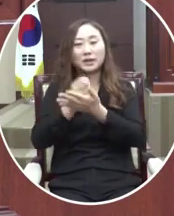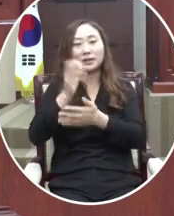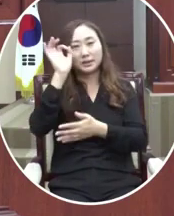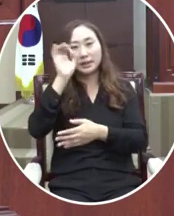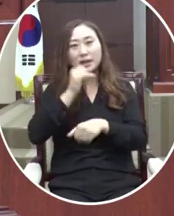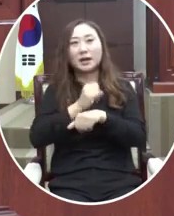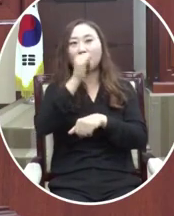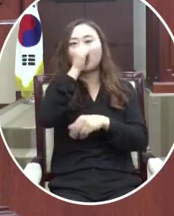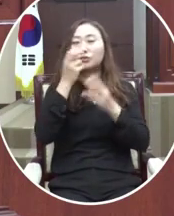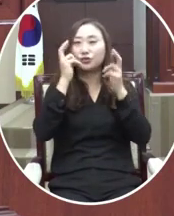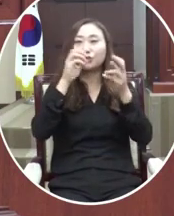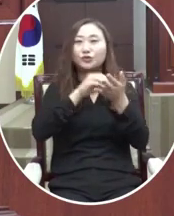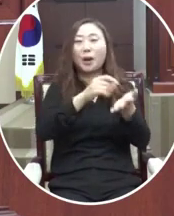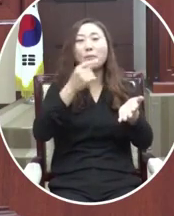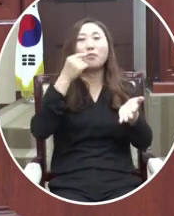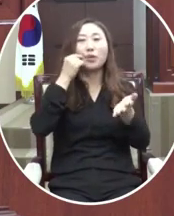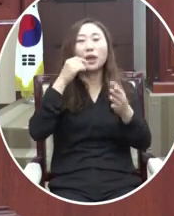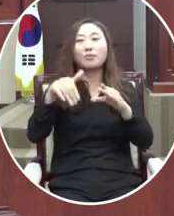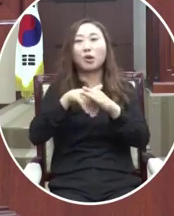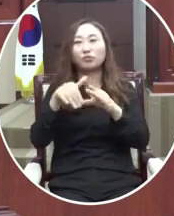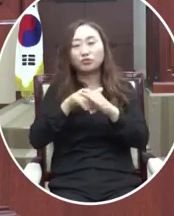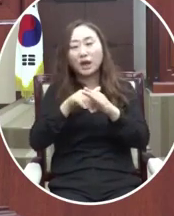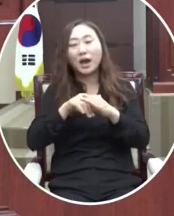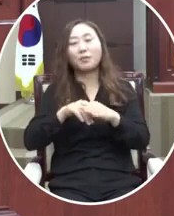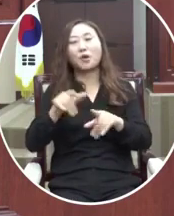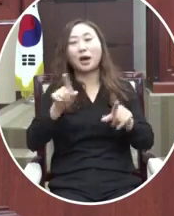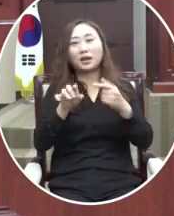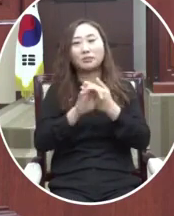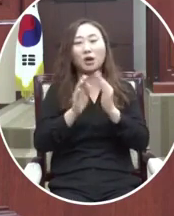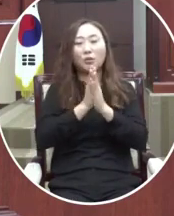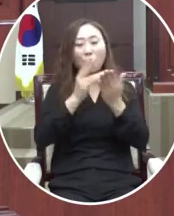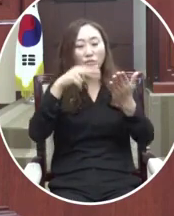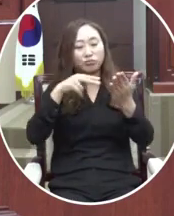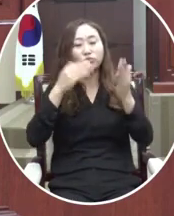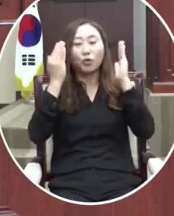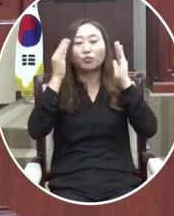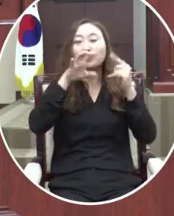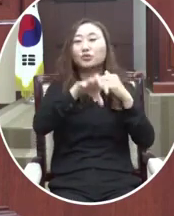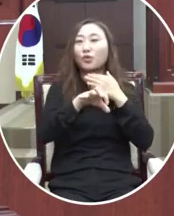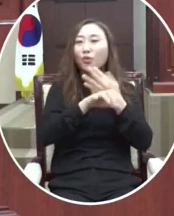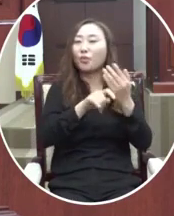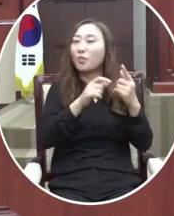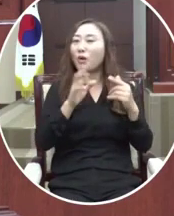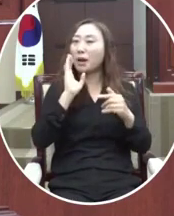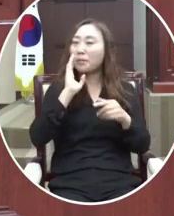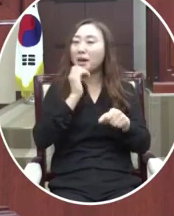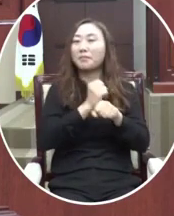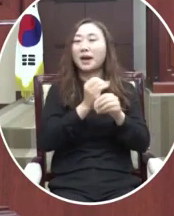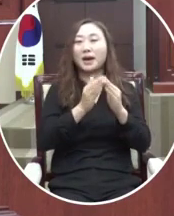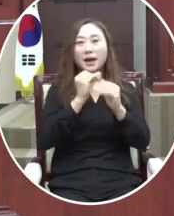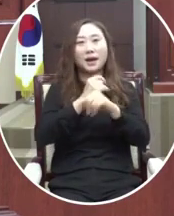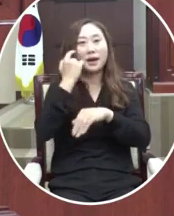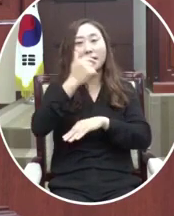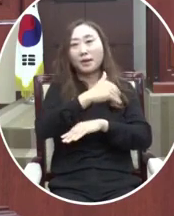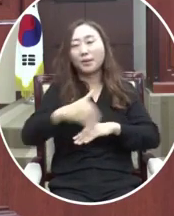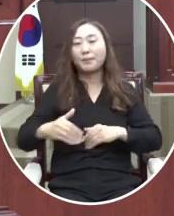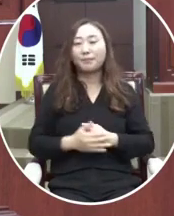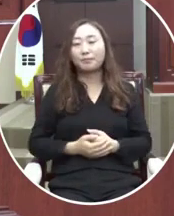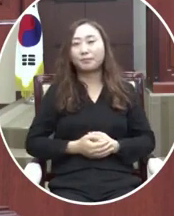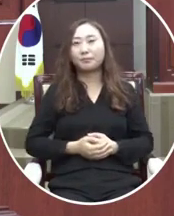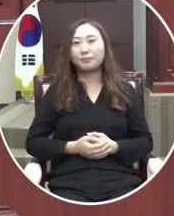모색하고 미취업 청년을 위한 문화생활비 스터디 카피 권도 계속 지원해 재도약을 위한 발판을